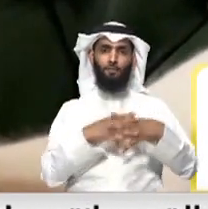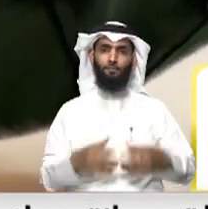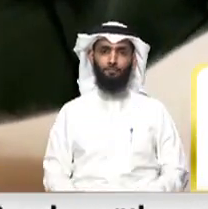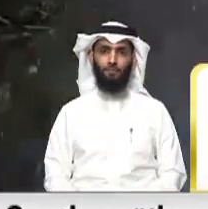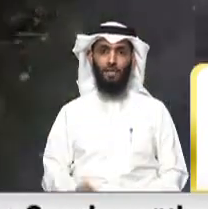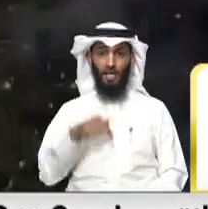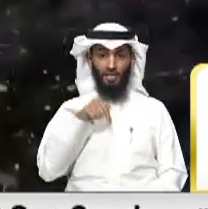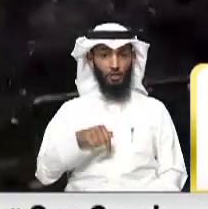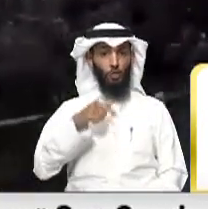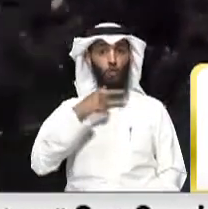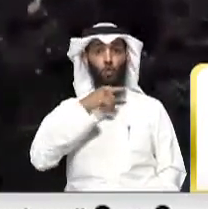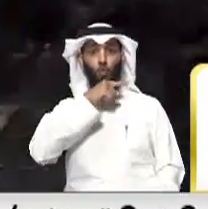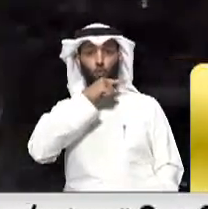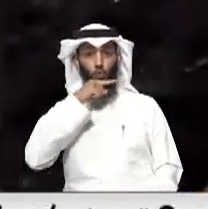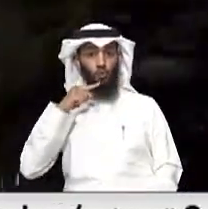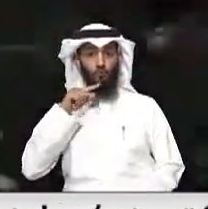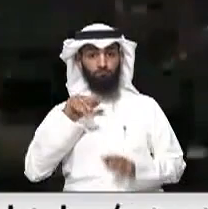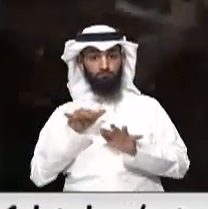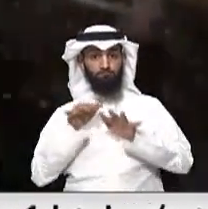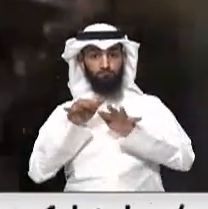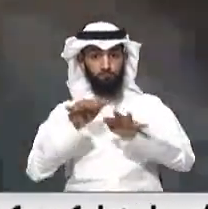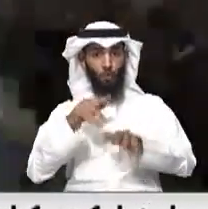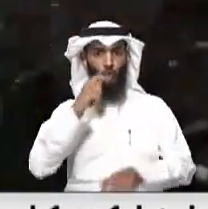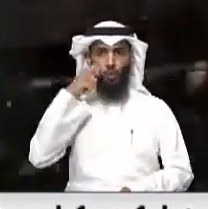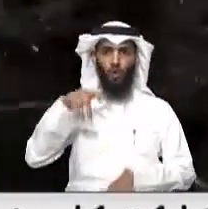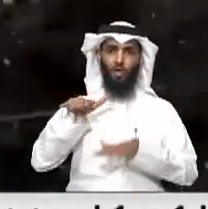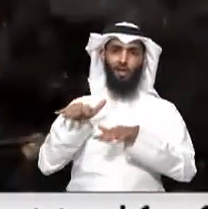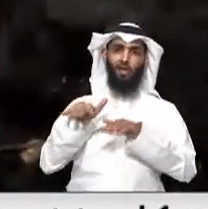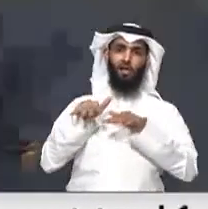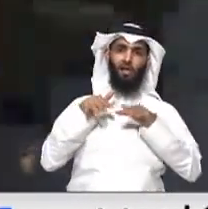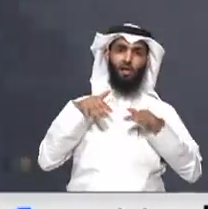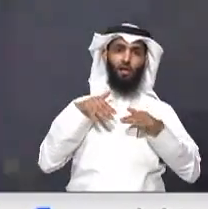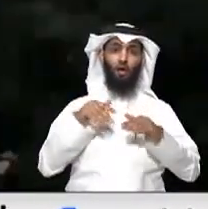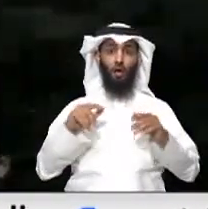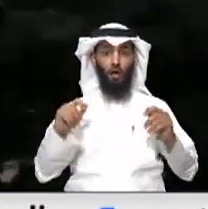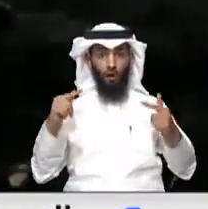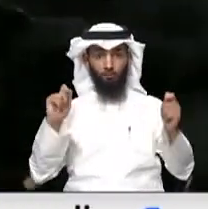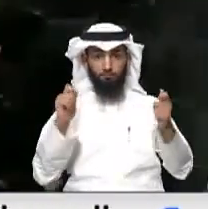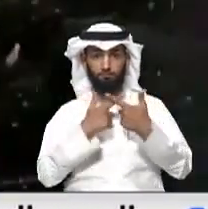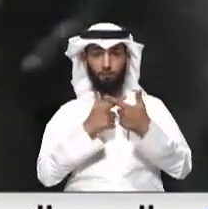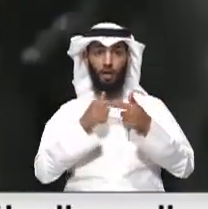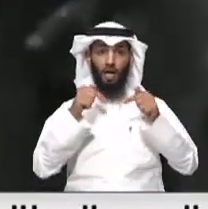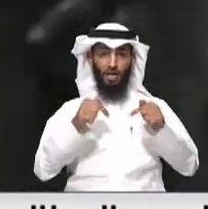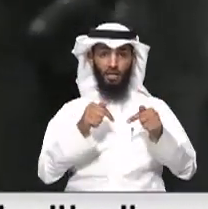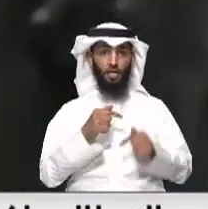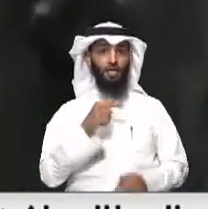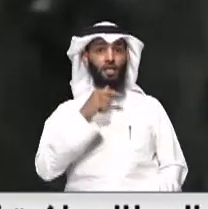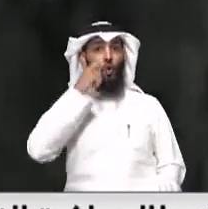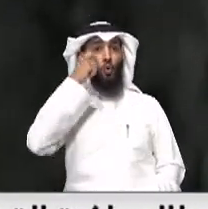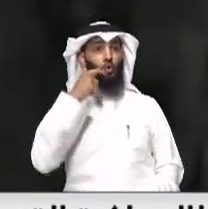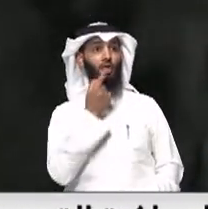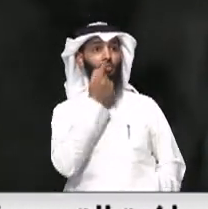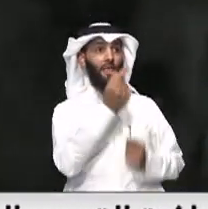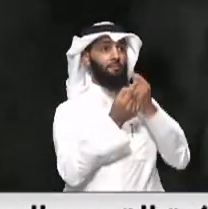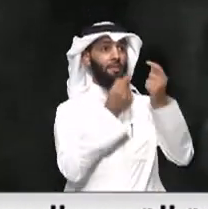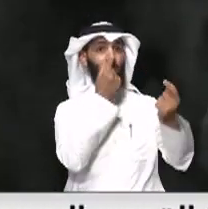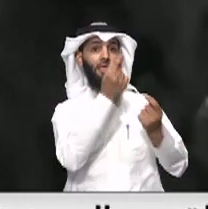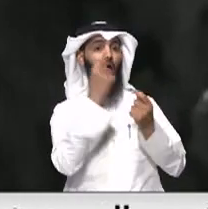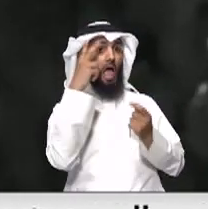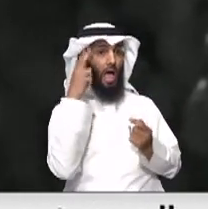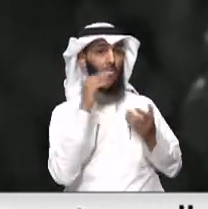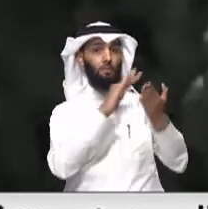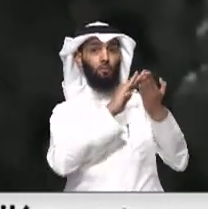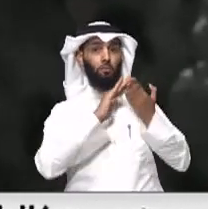تقدم روسي وتراجع اوكراني تتطور الاحداث في المواجهه المفتوحه بين كيف وحلفائها وموسكو الى مستويات